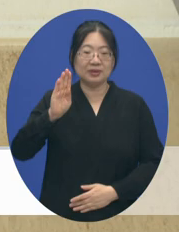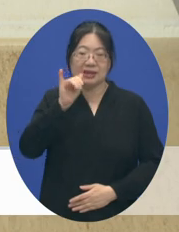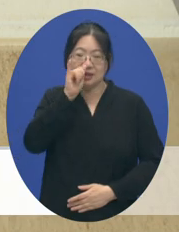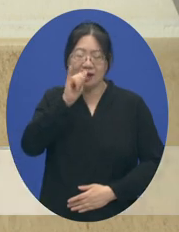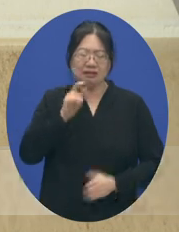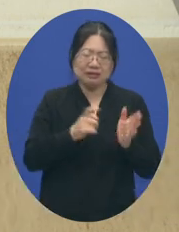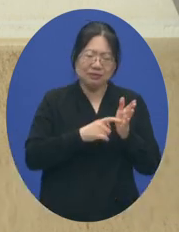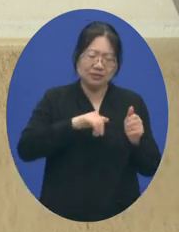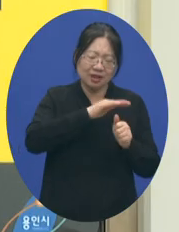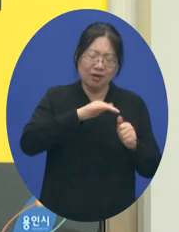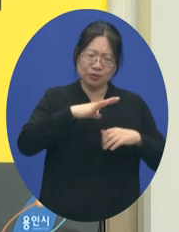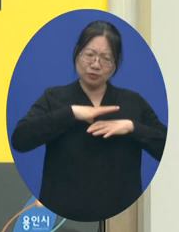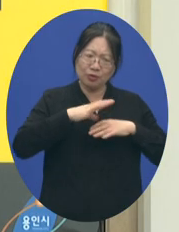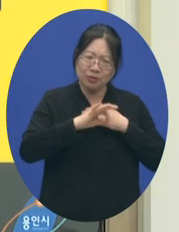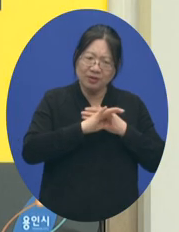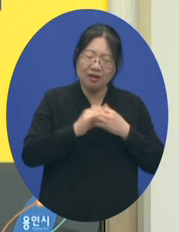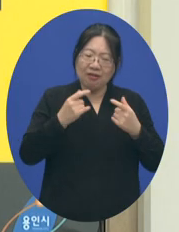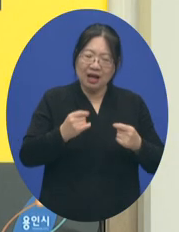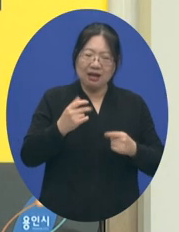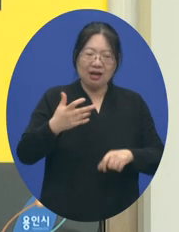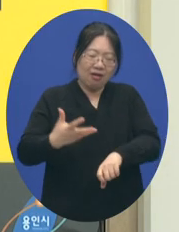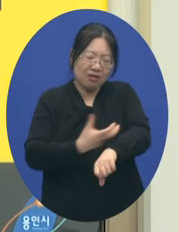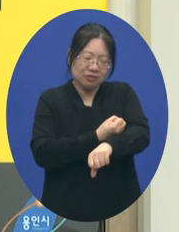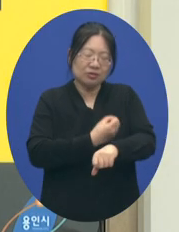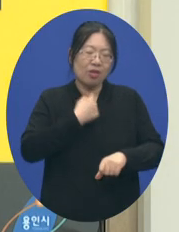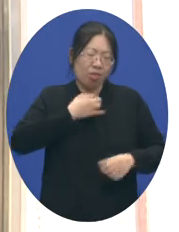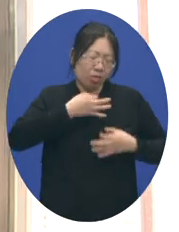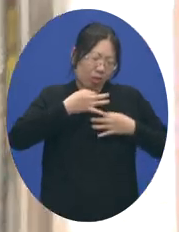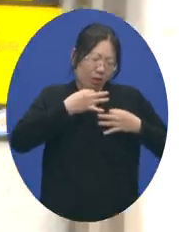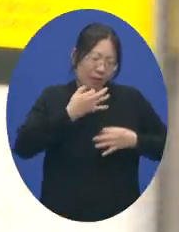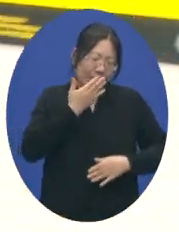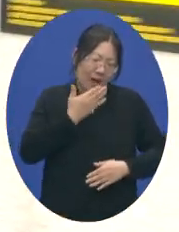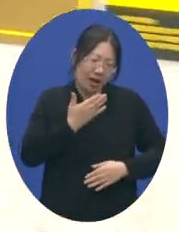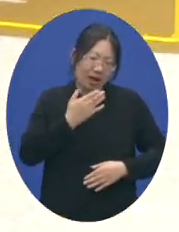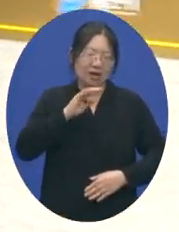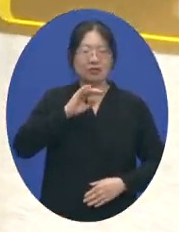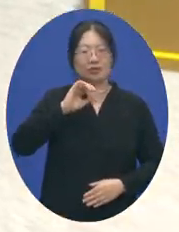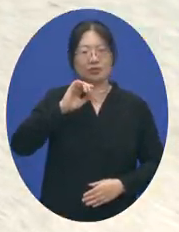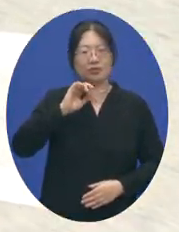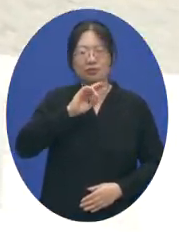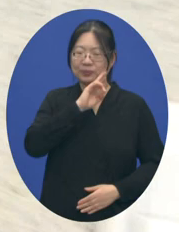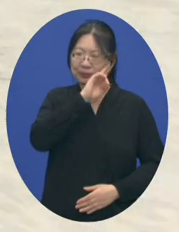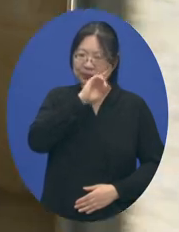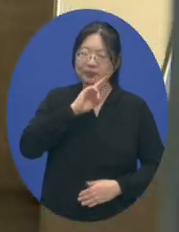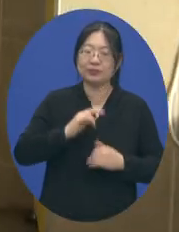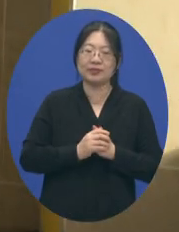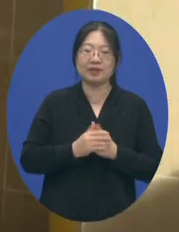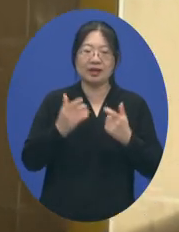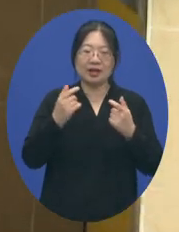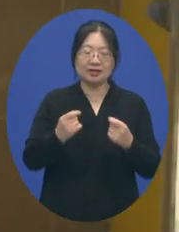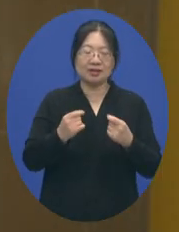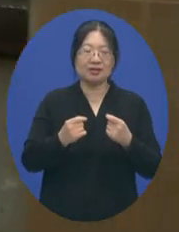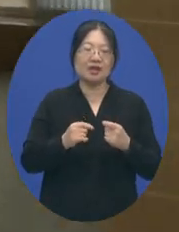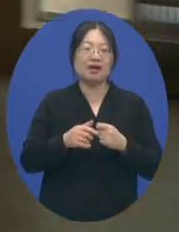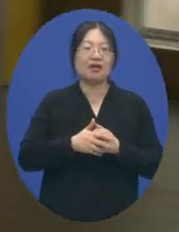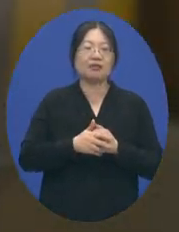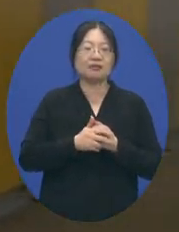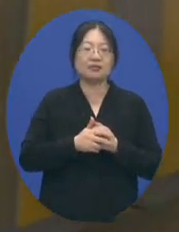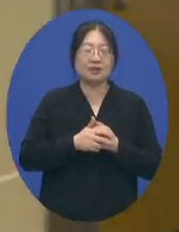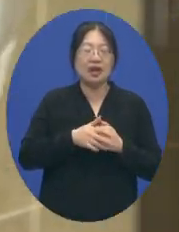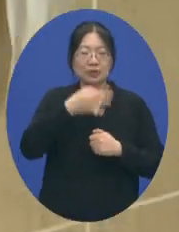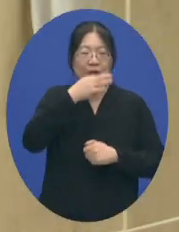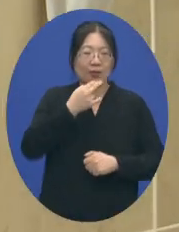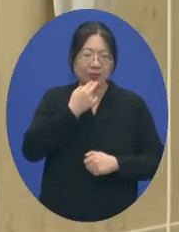더구나 두려운 상태라면 과연 혼자서 이렇게 큰 소리를 낼 수 있을지 의문입니다 이처럼 무늬만 비상 베리다